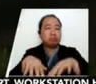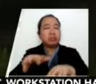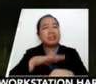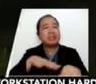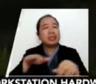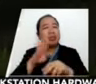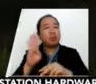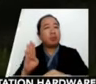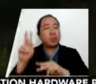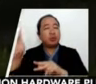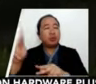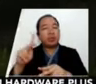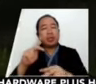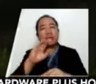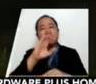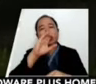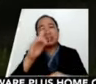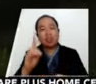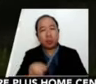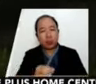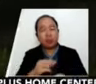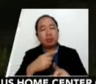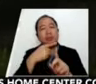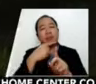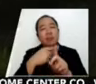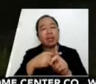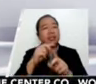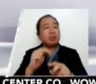City, maging sa parte ng North Cotabato.